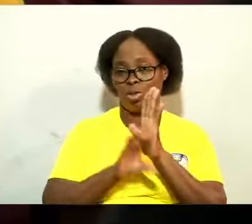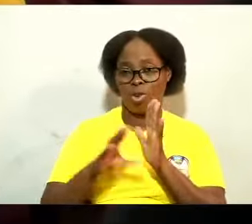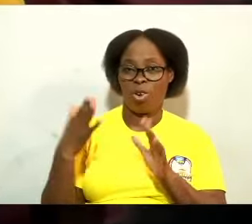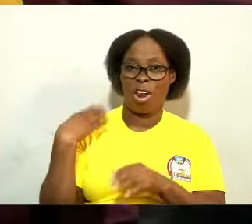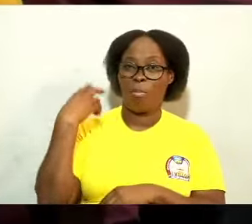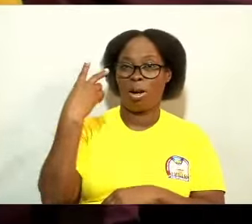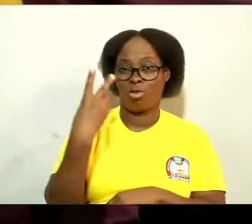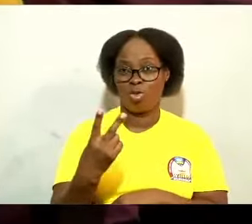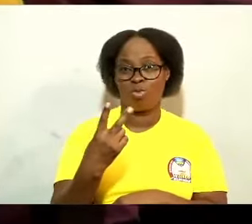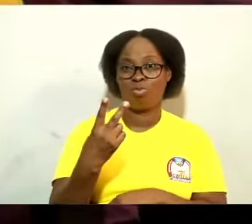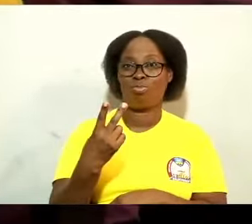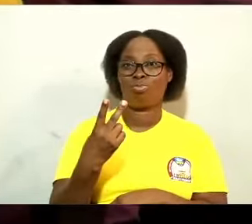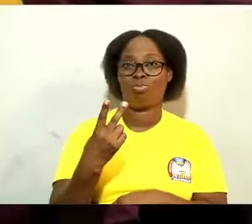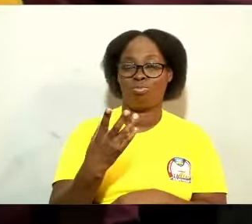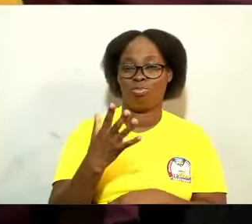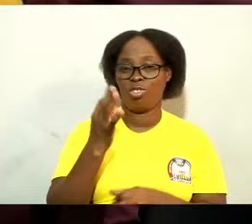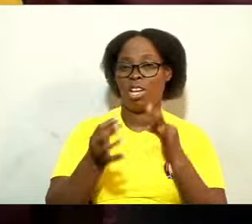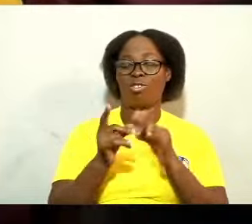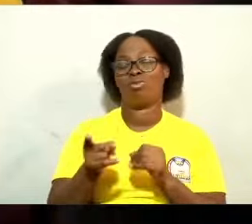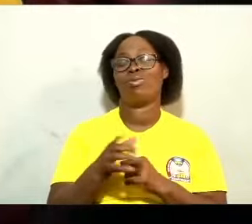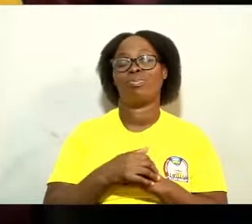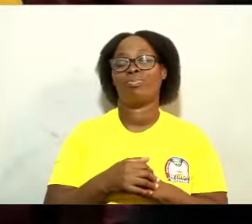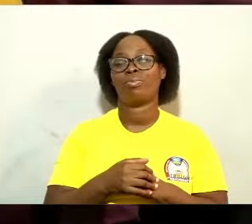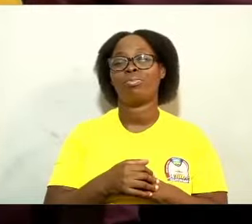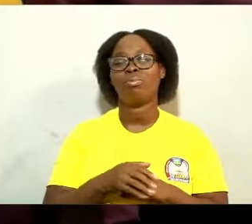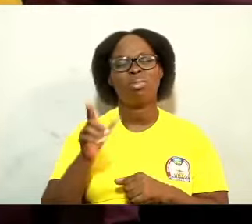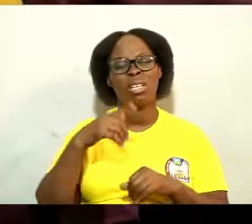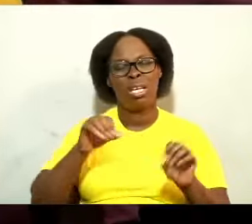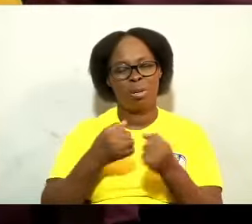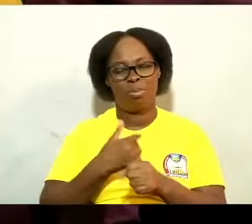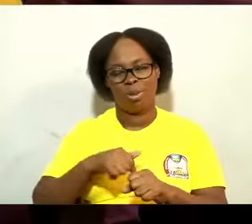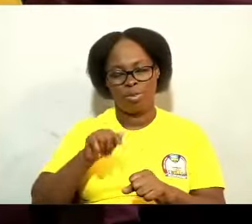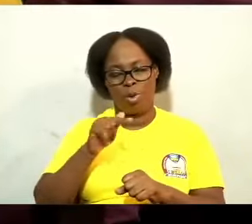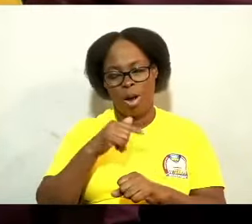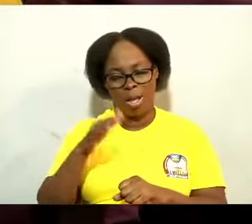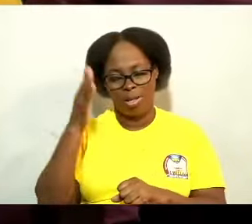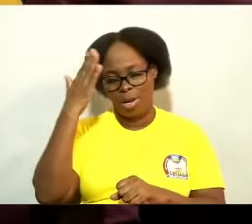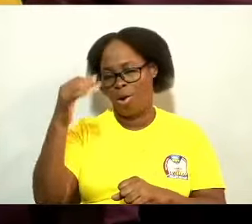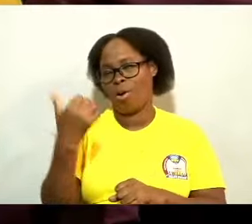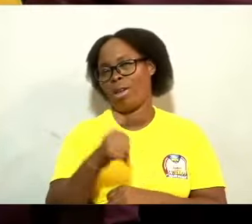kazi yake. Haiwezi kuondoa dhambi wala kufanya kingine chochote.